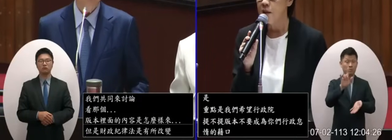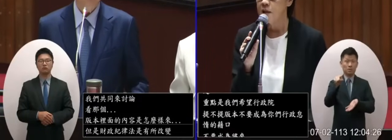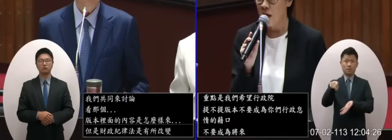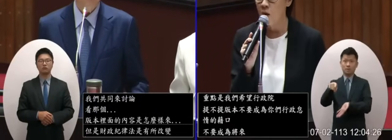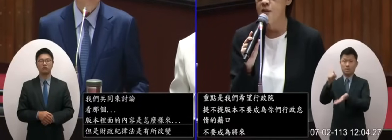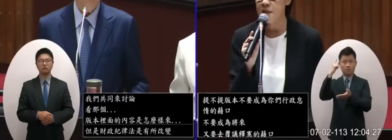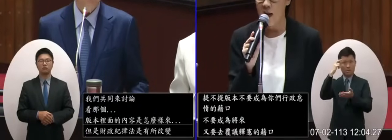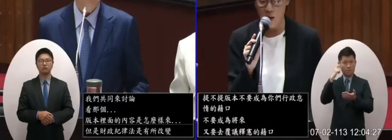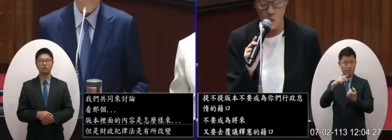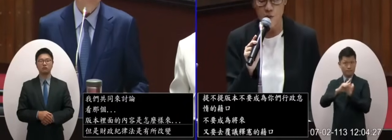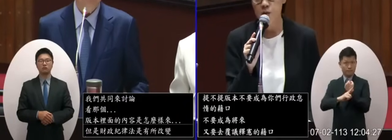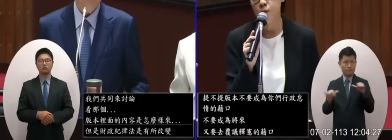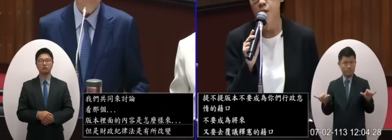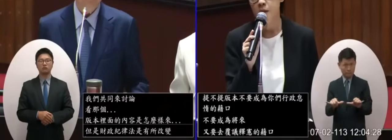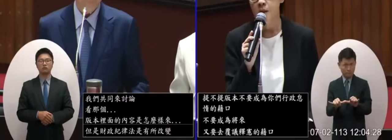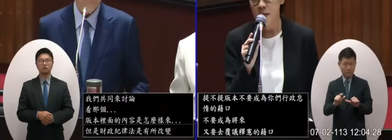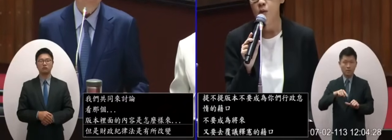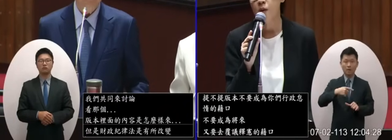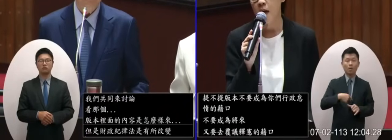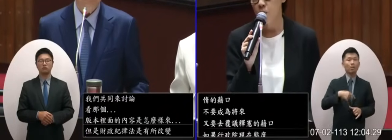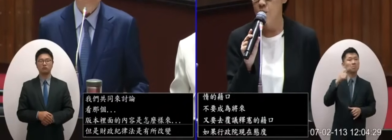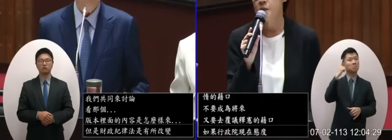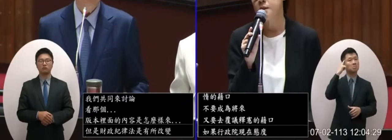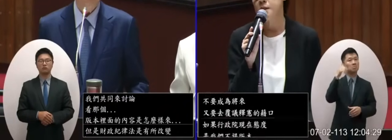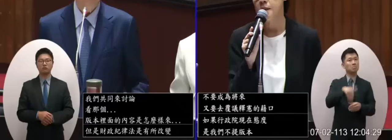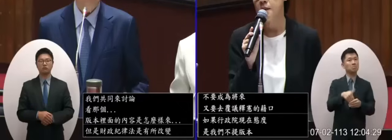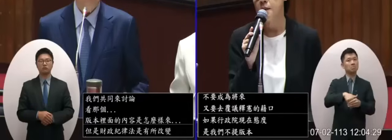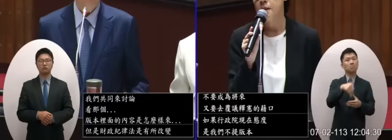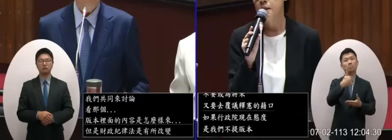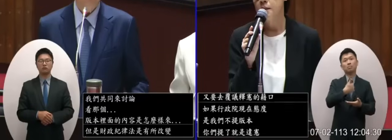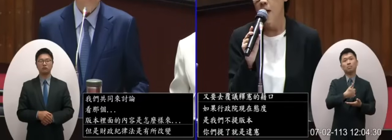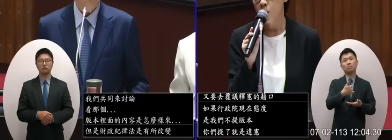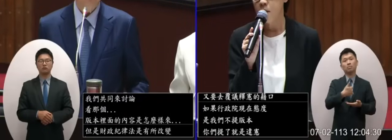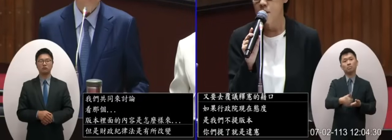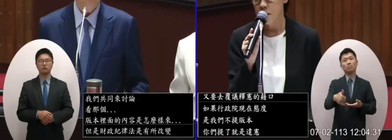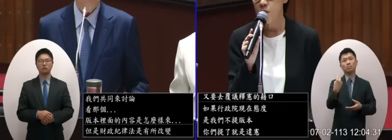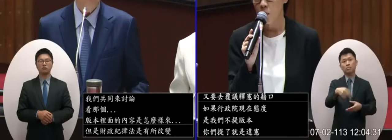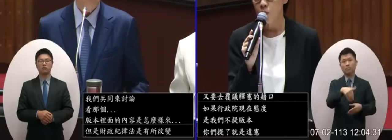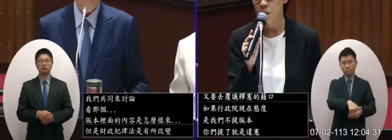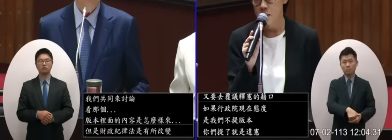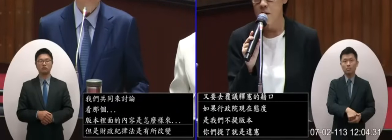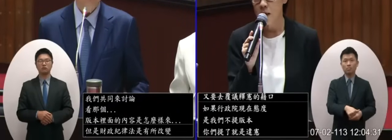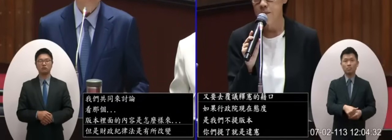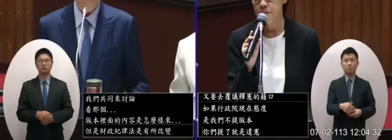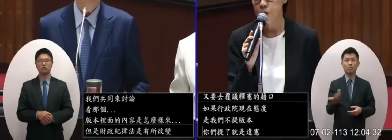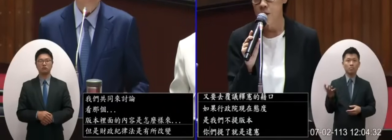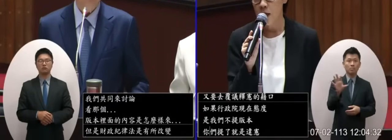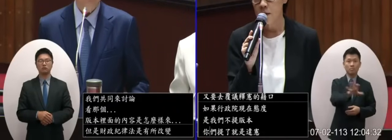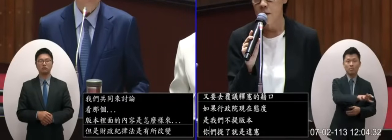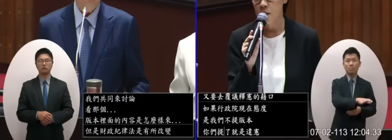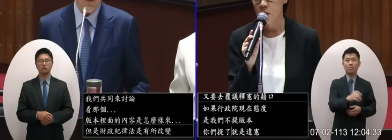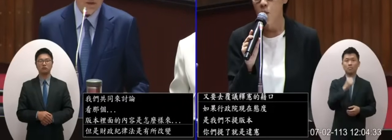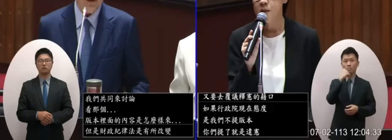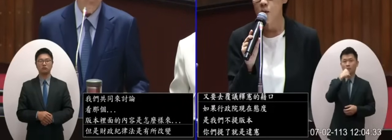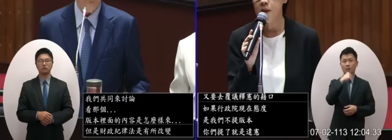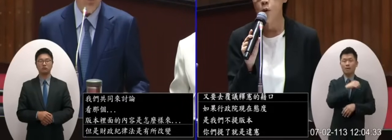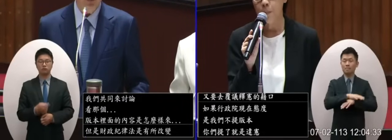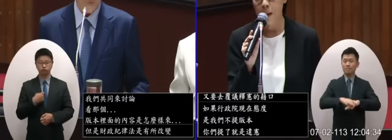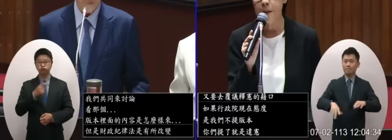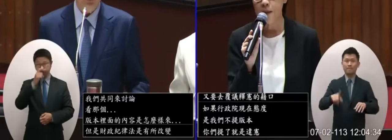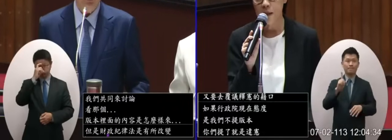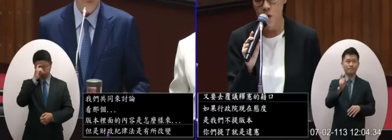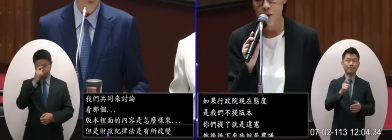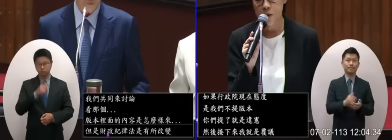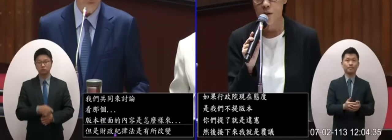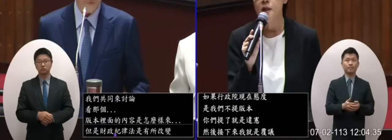违宪，然后接下来我就是复议，再过来我就是释宪，台湾将永无宁日啊，院长。 我们希望能